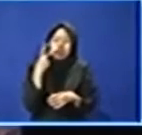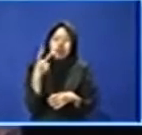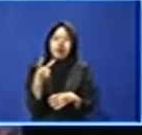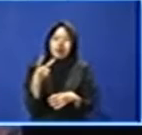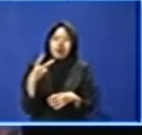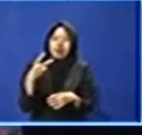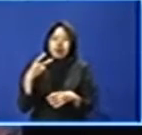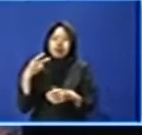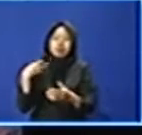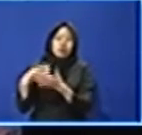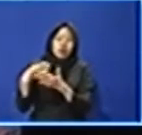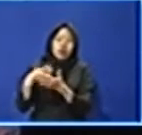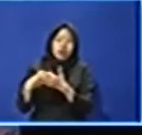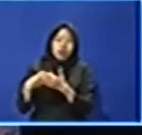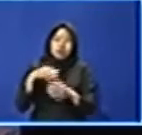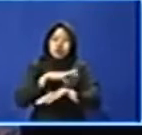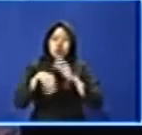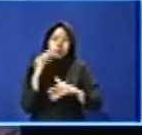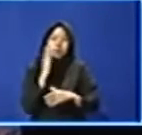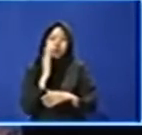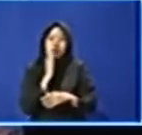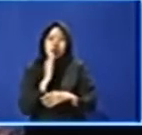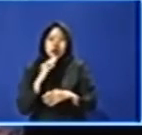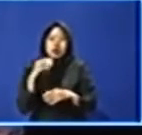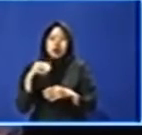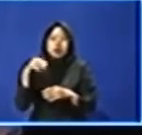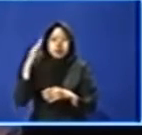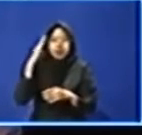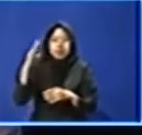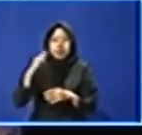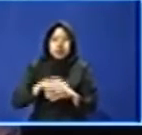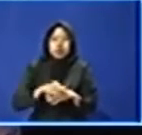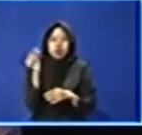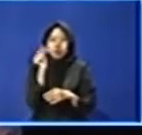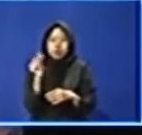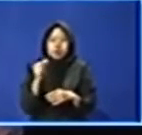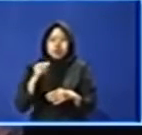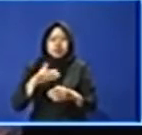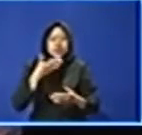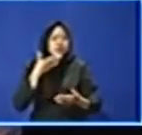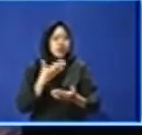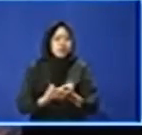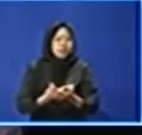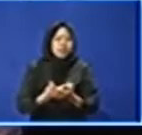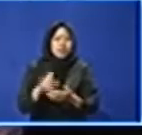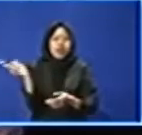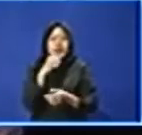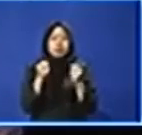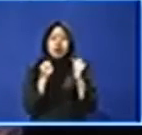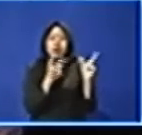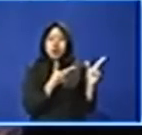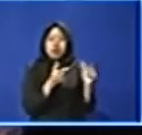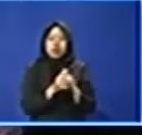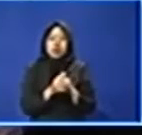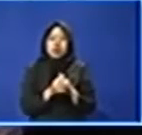juga untuk para pemuda di kota Blitar dan masyarakat Indonesia pada umumnya Selamat hari pahlawan nilai-nilai pun yang